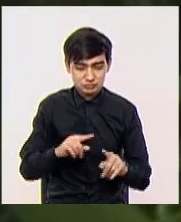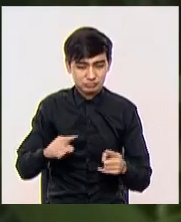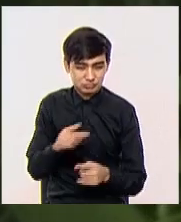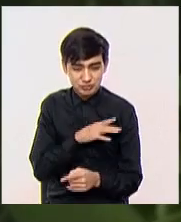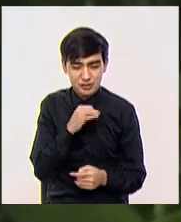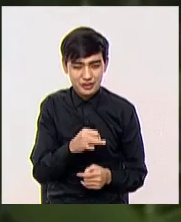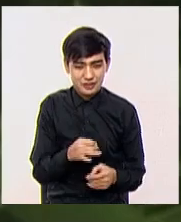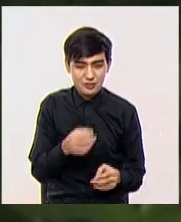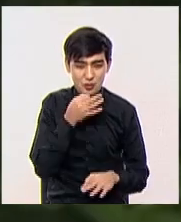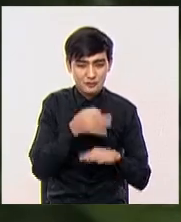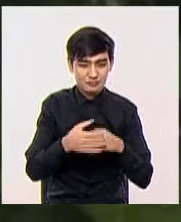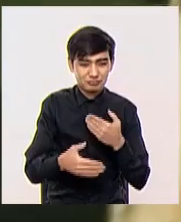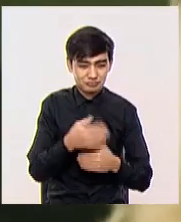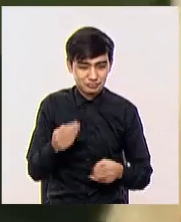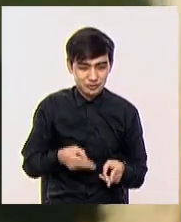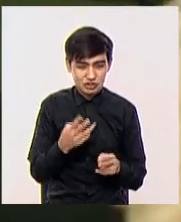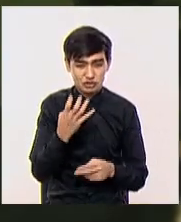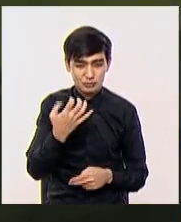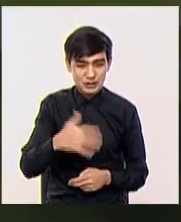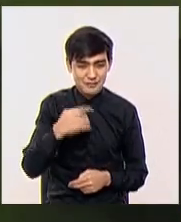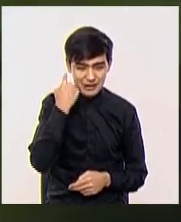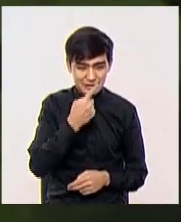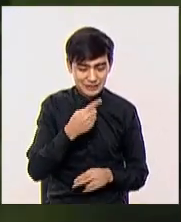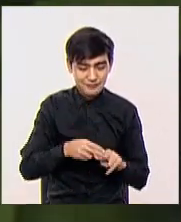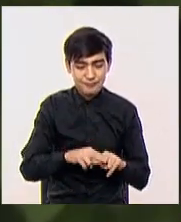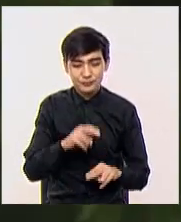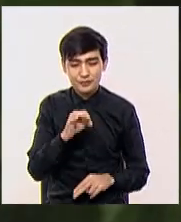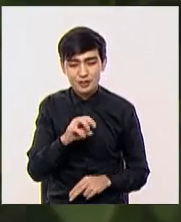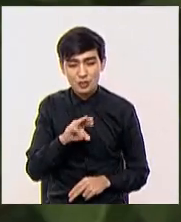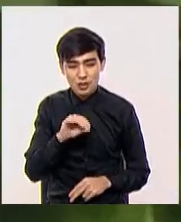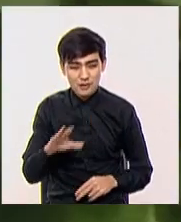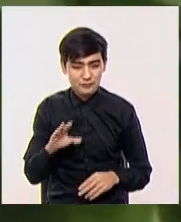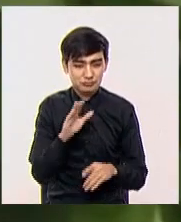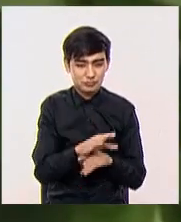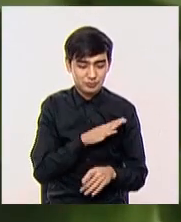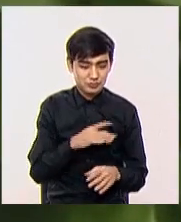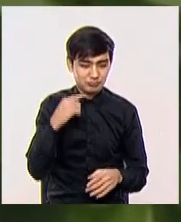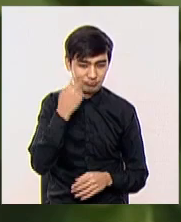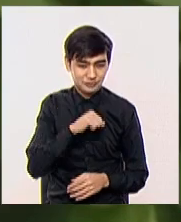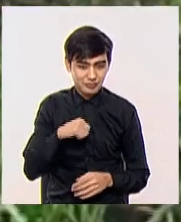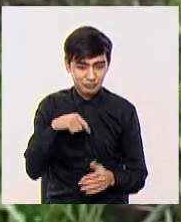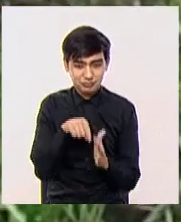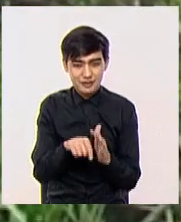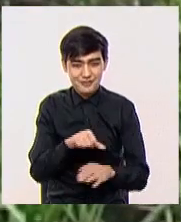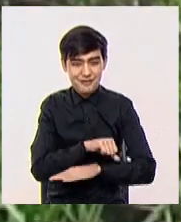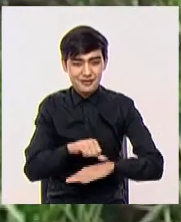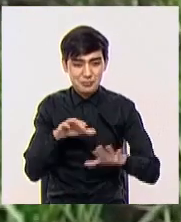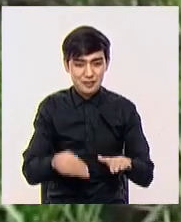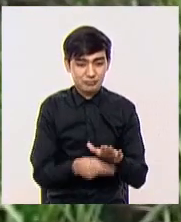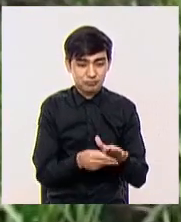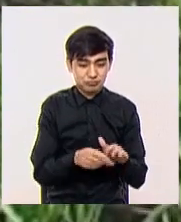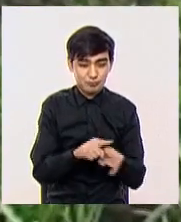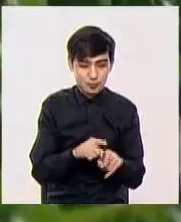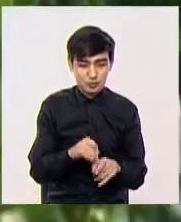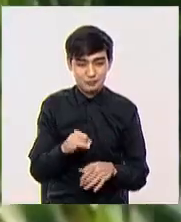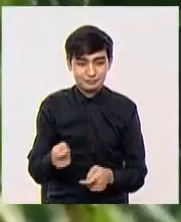уголовной ответственности привлекли 450 лиц. Впрочем, Токаев отдельно остановился и на проблемах с коррупцией на границе, что не позволяет в